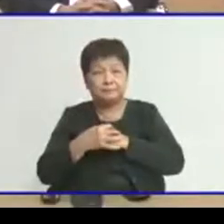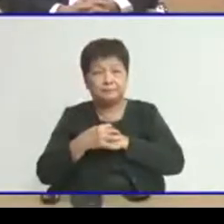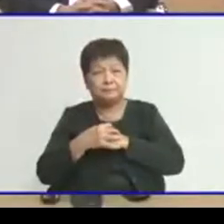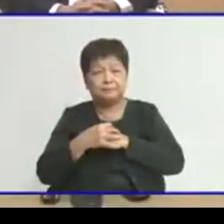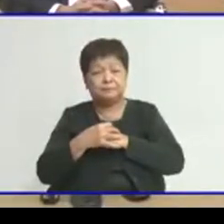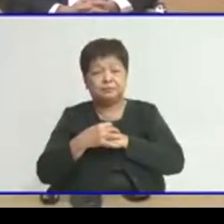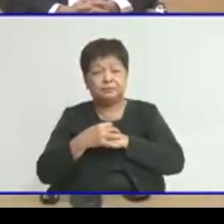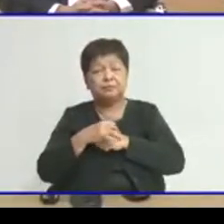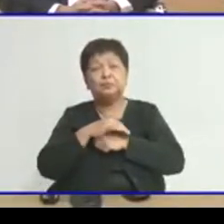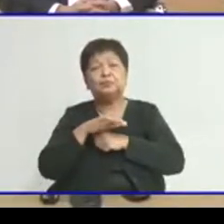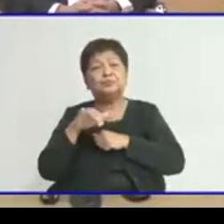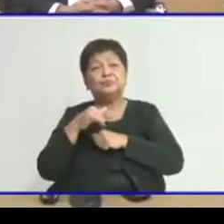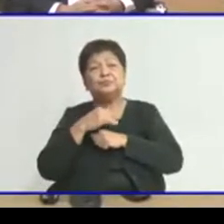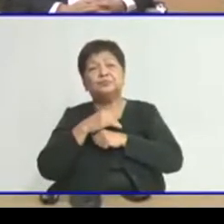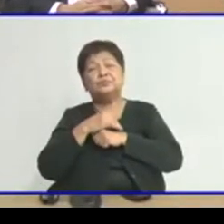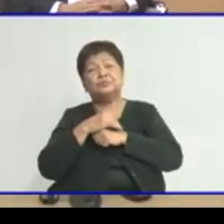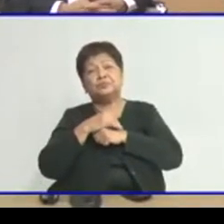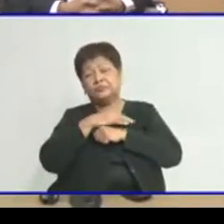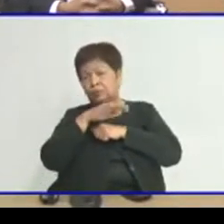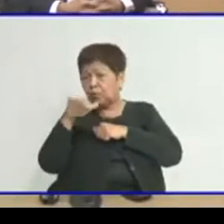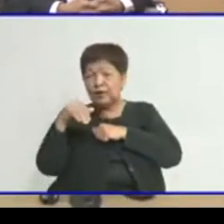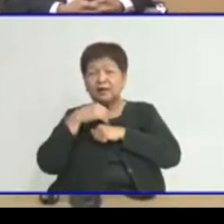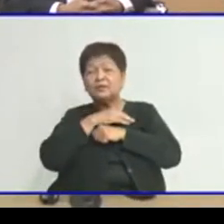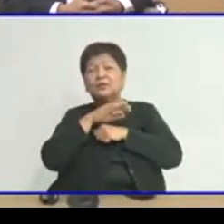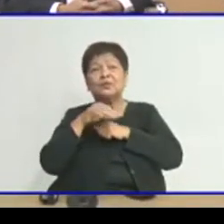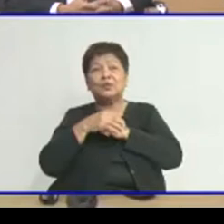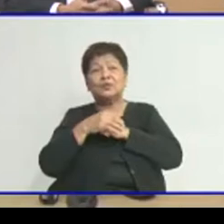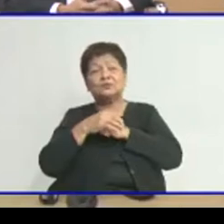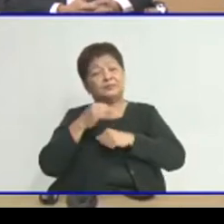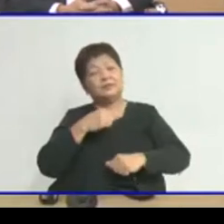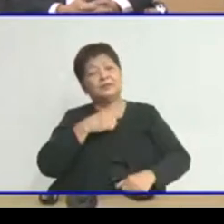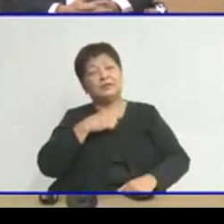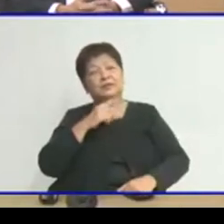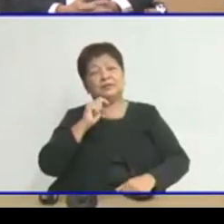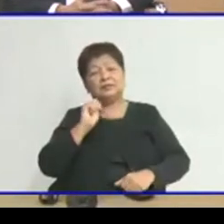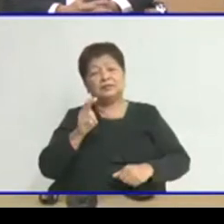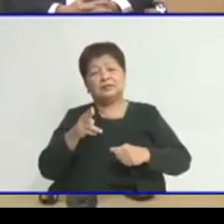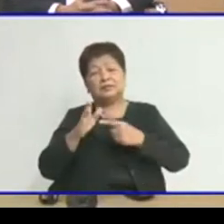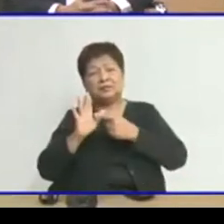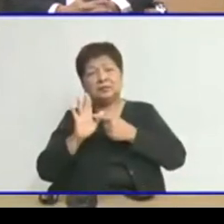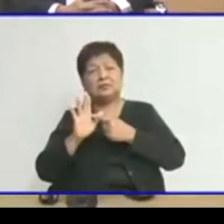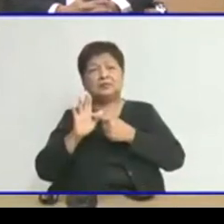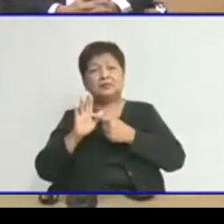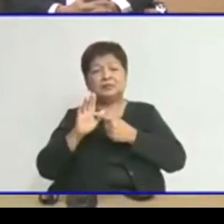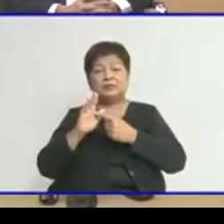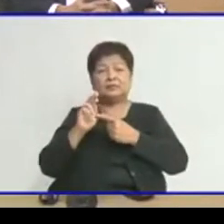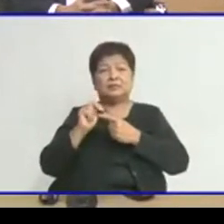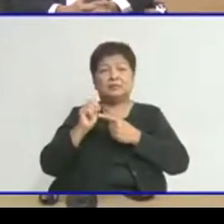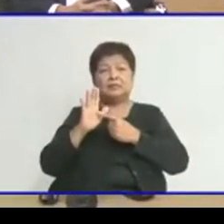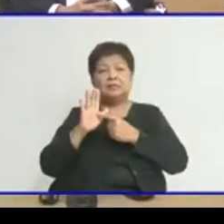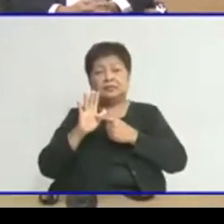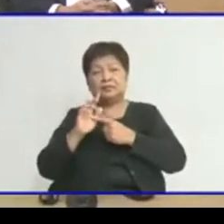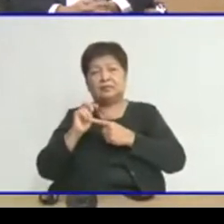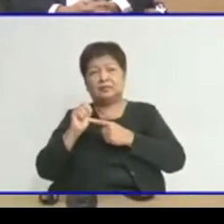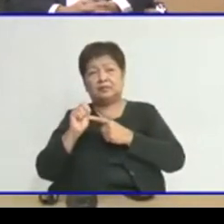webinar เราก็ทุกคนค่ะเราทุกคนนะคะดิฉันธนานุสวรรณศักดิ์ค่ะก็แล้วก็ผู้ร่วมเสวนาทุกท่านนะ